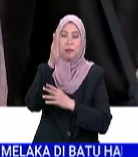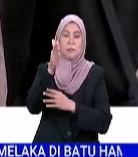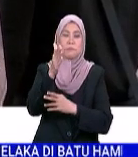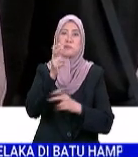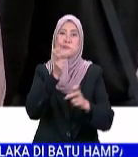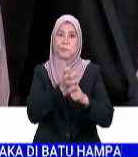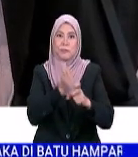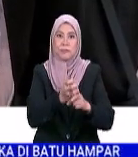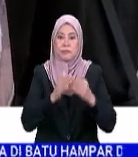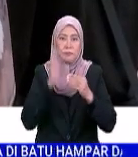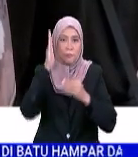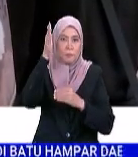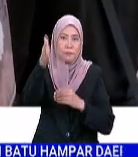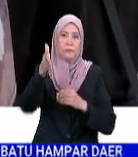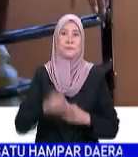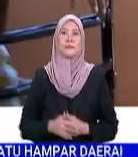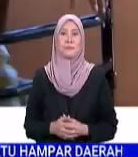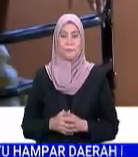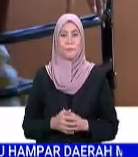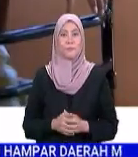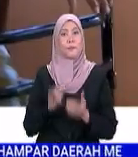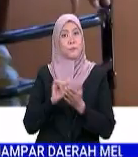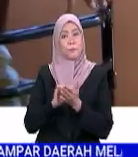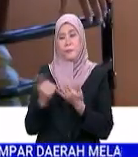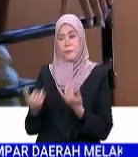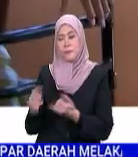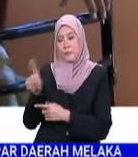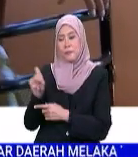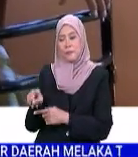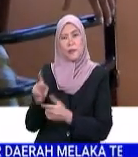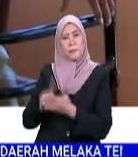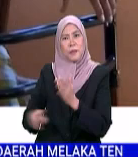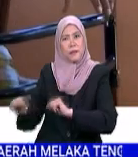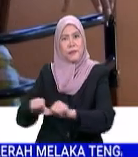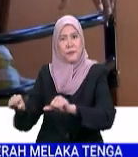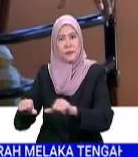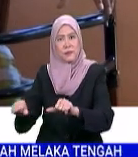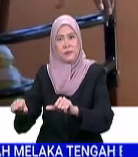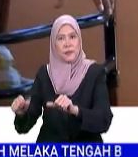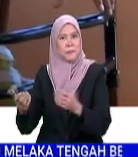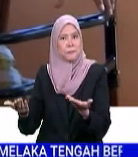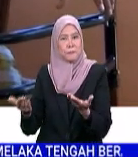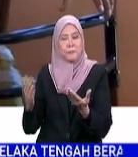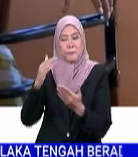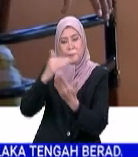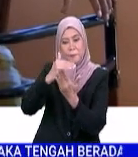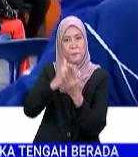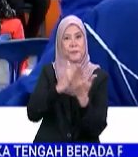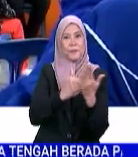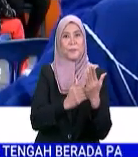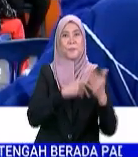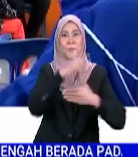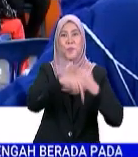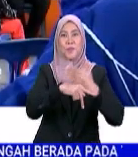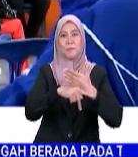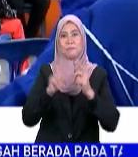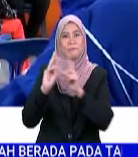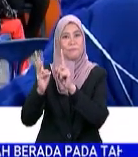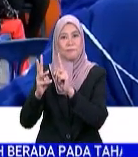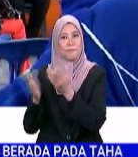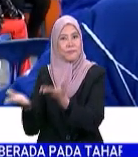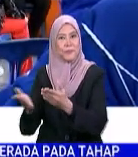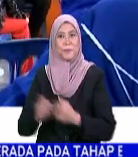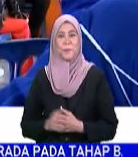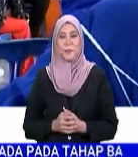panjanglah. Itulah. Ya. Baik, Puan, setakat ini apakah aktiviti dan juga pengisian yang dilaksanakan oleh JKM?